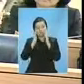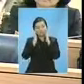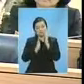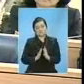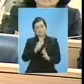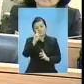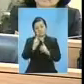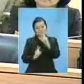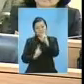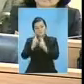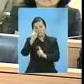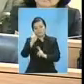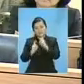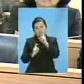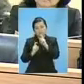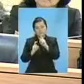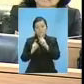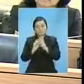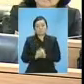ปครึ่งโลก